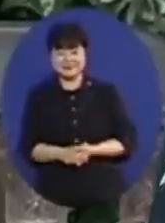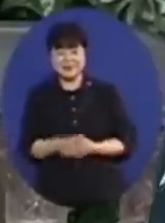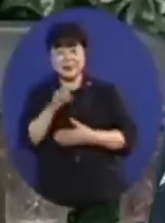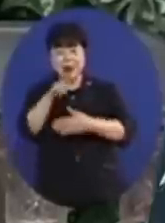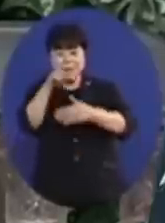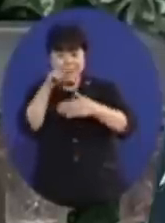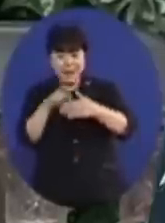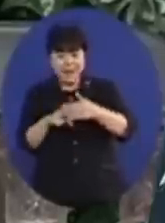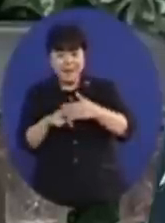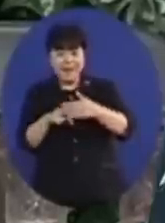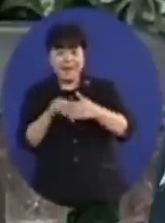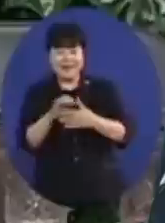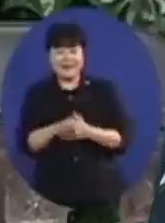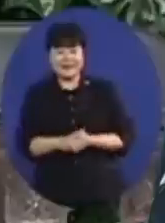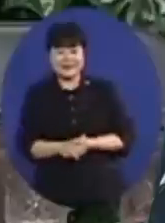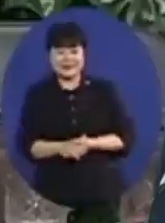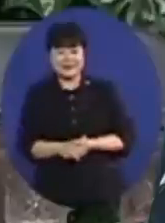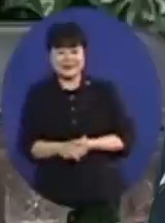마음에